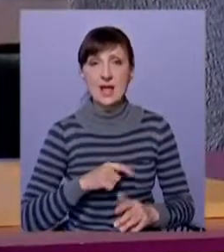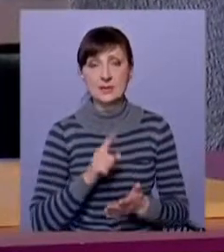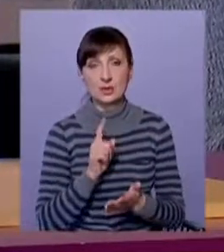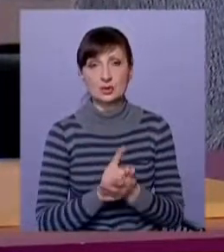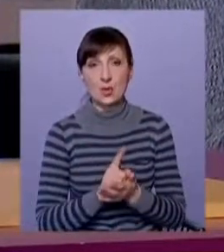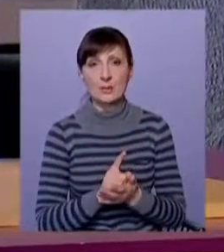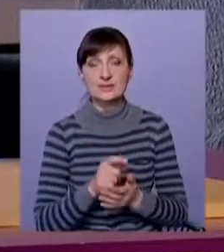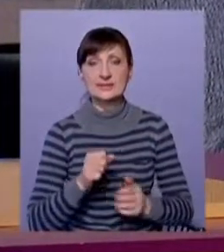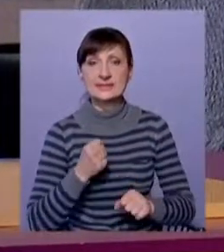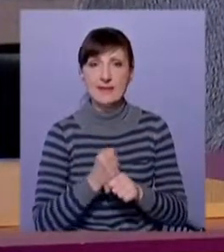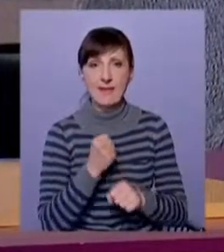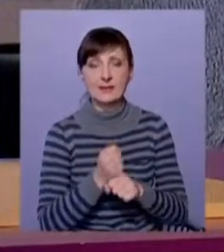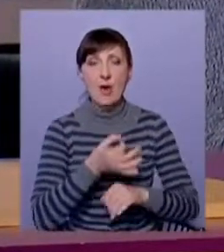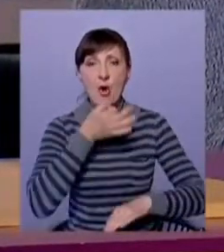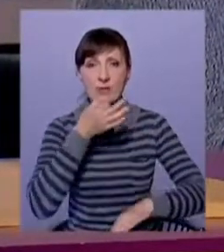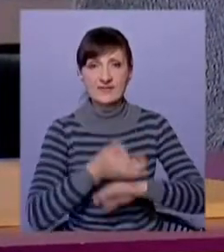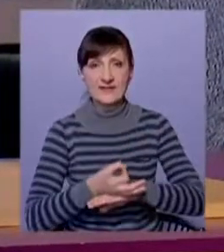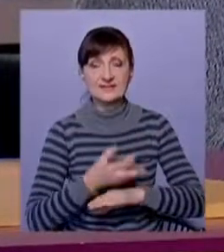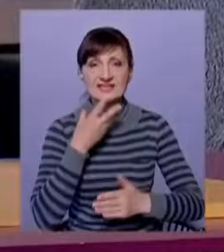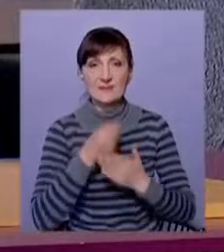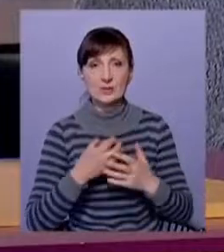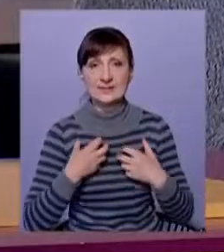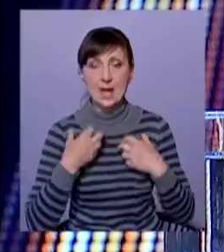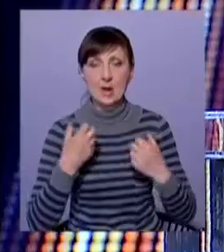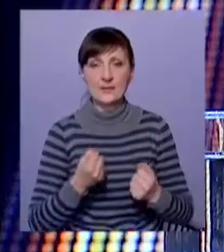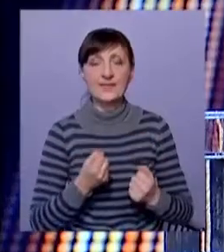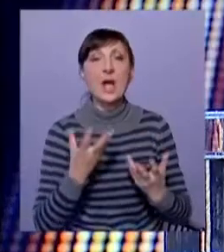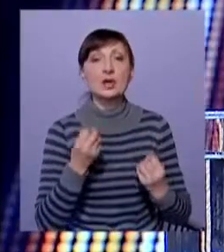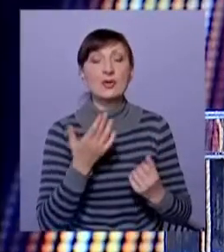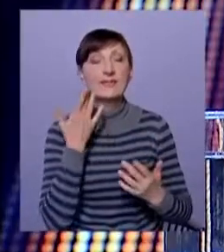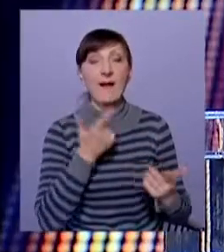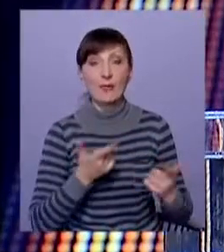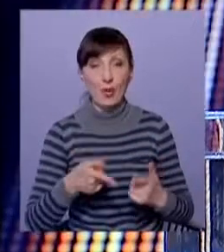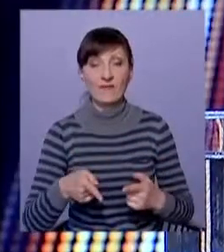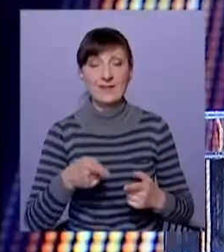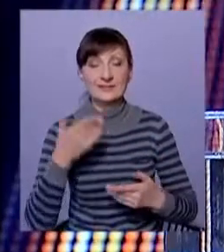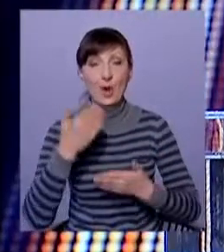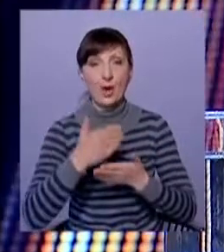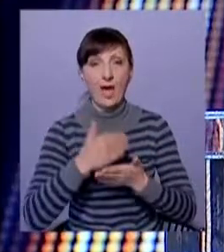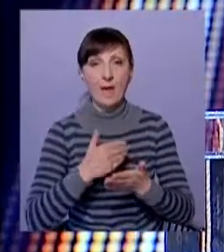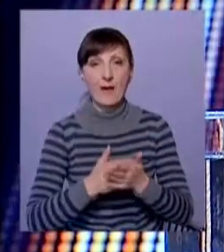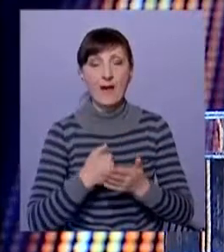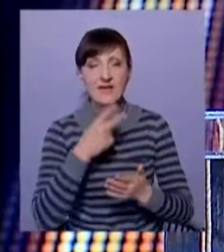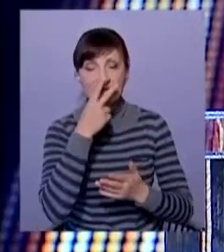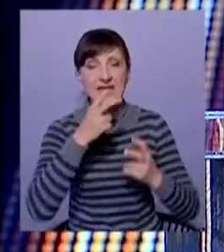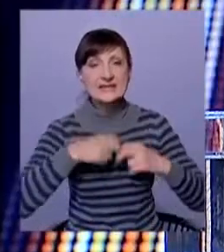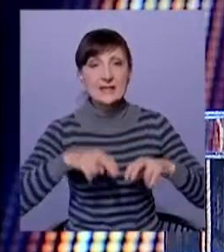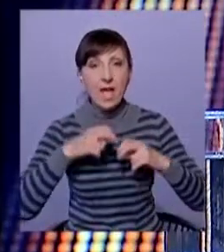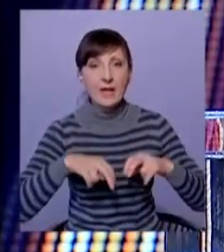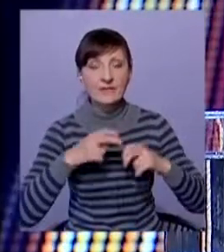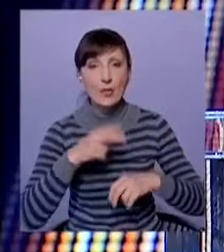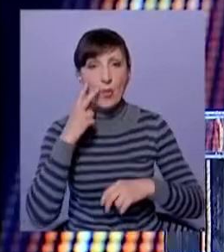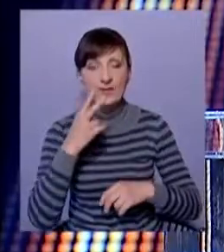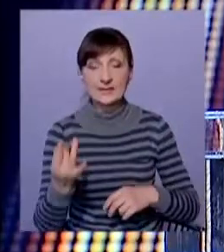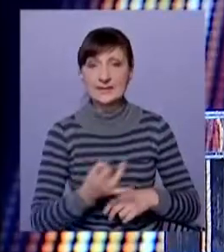него должна быть ответственность за собственное здоровье. Еще при подготовке к эфиру я наткнулся на любопытное исследование, мы с вами